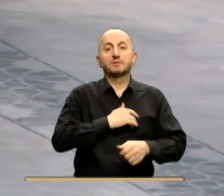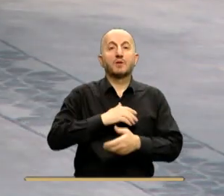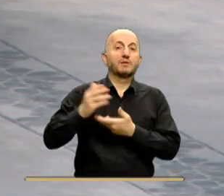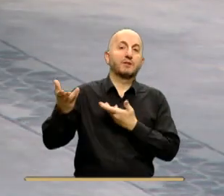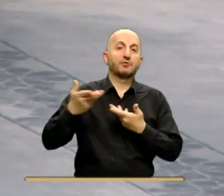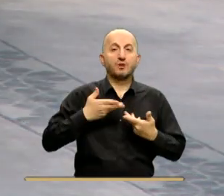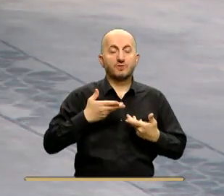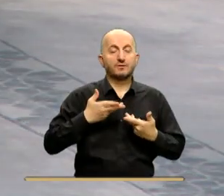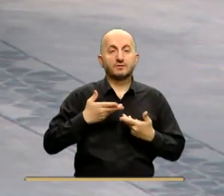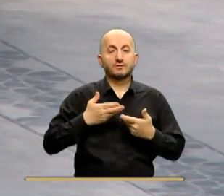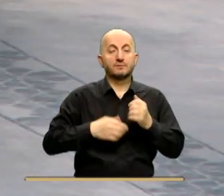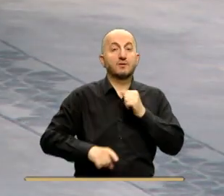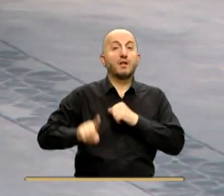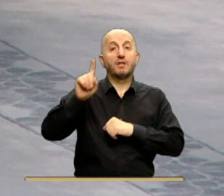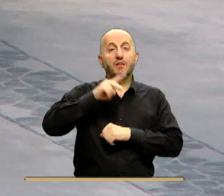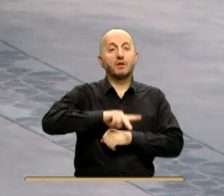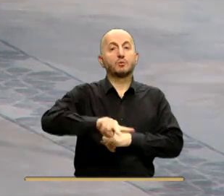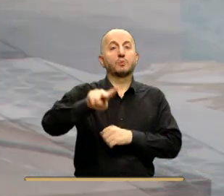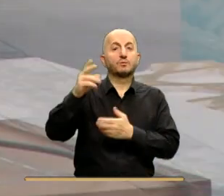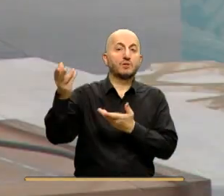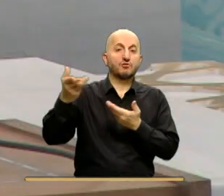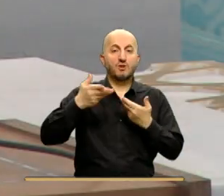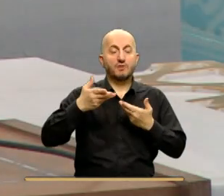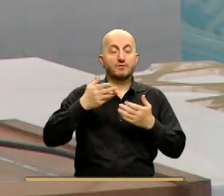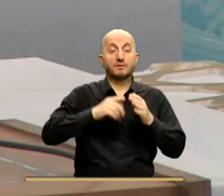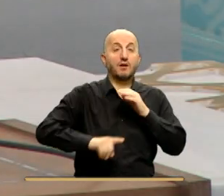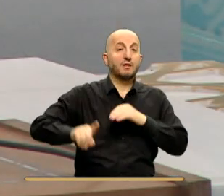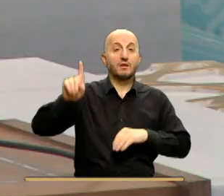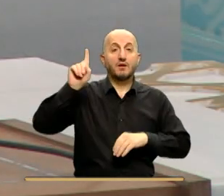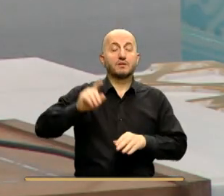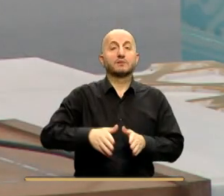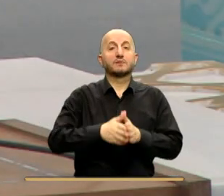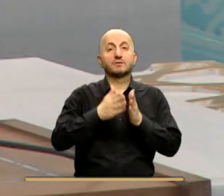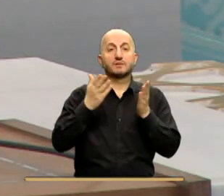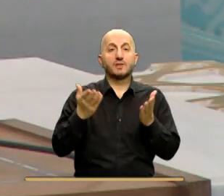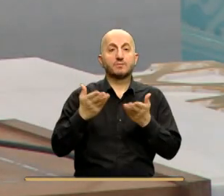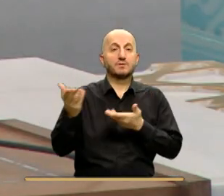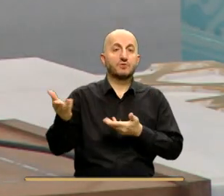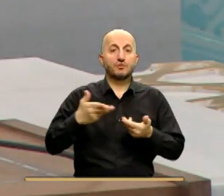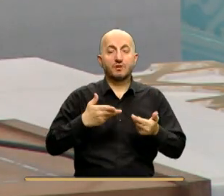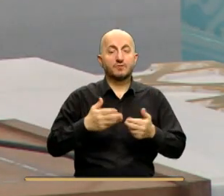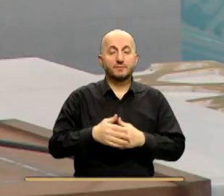çağrı, Allah yoluna çağrı, Allah'ın kitabına çağrı,